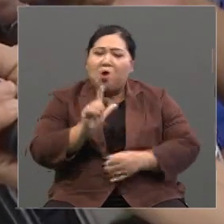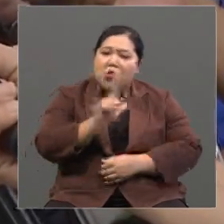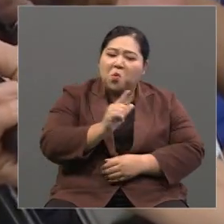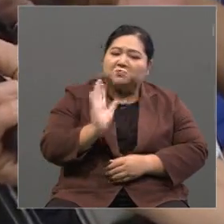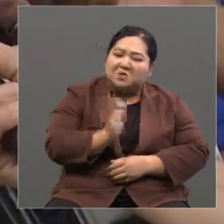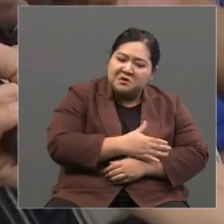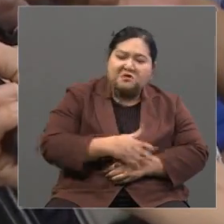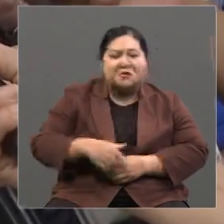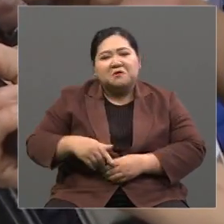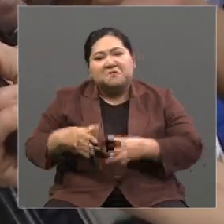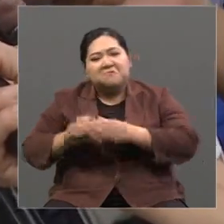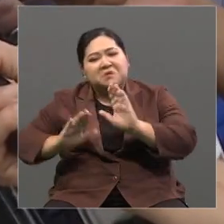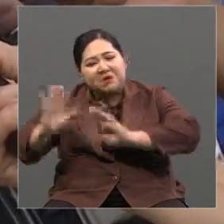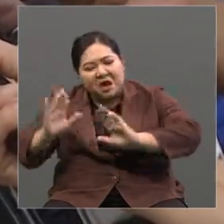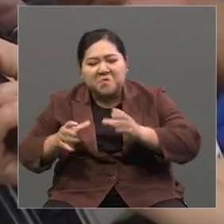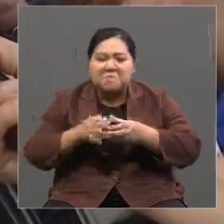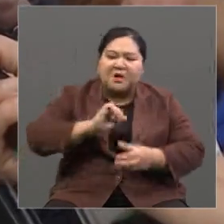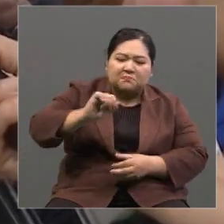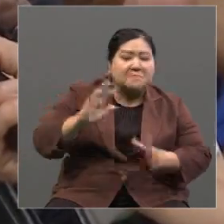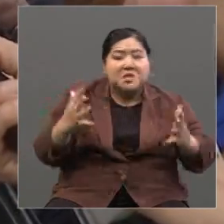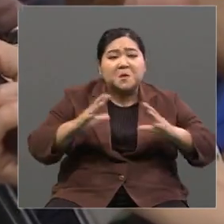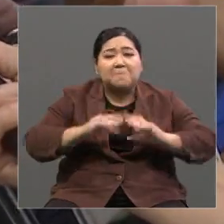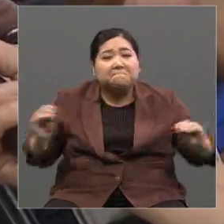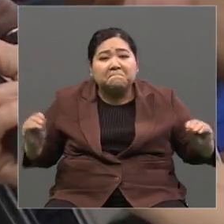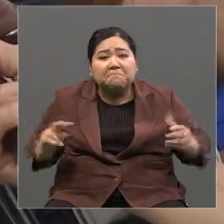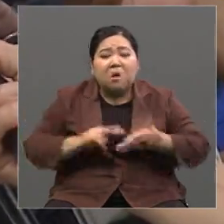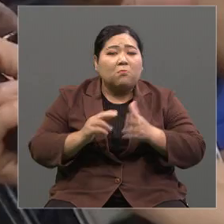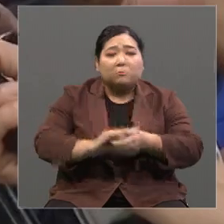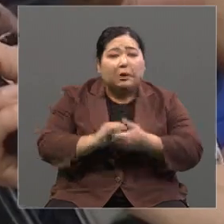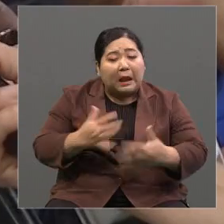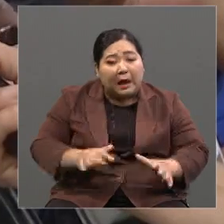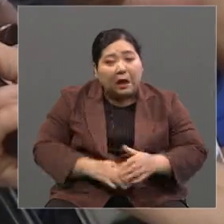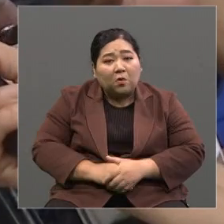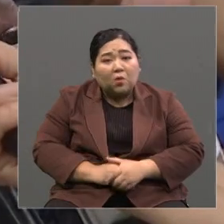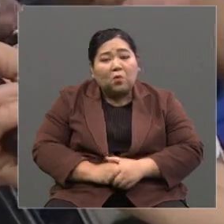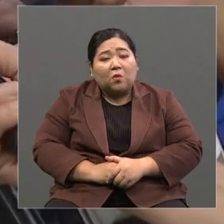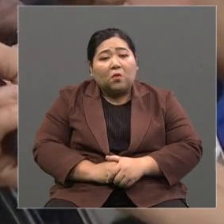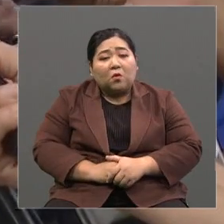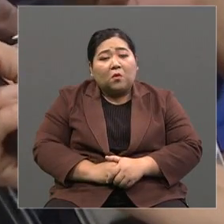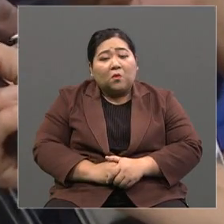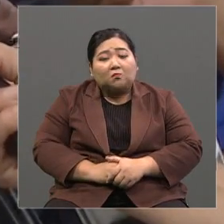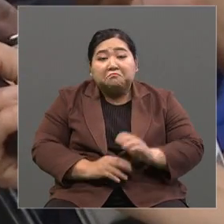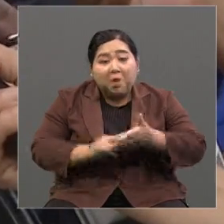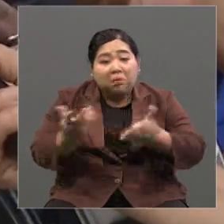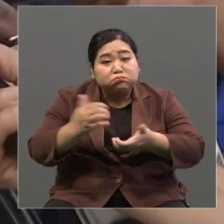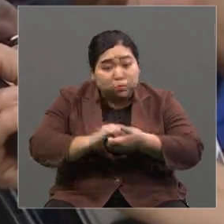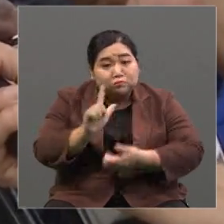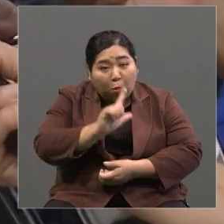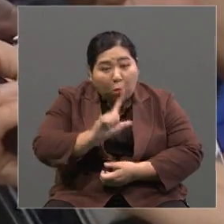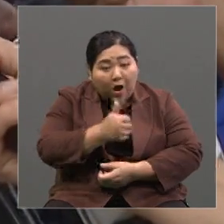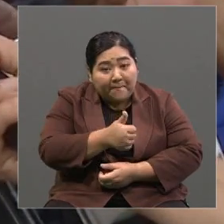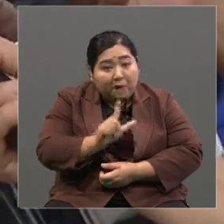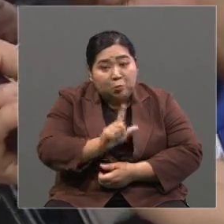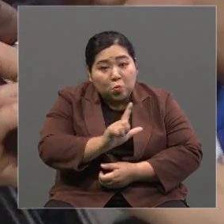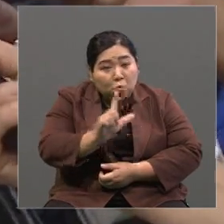ไม่มีทั้งฝั่งประชาธิปไตยฝั่งเผด็จการอะไรประมาณนี้ค ือ เขา พยายามใช่ลุงไหม ก็ลุงไงแต่ว่าสลายขั้วไงมันสลาย